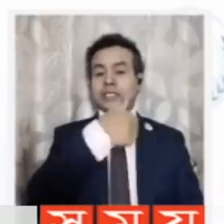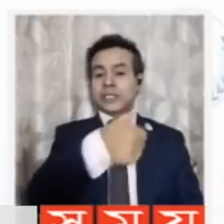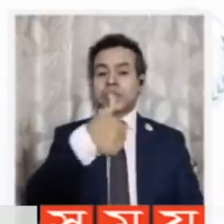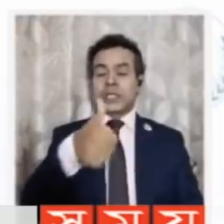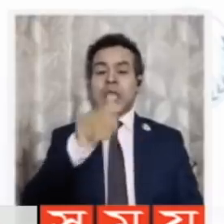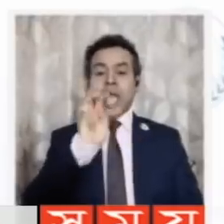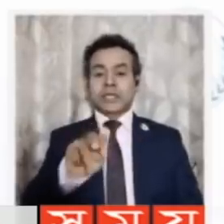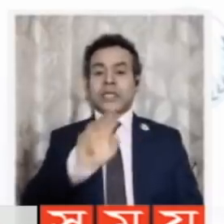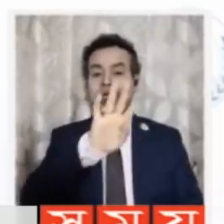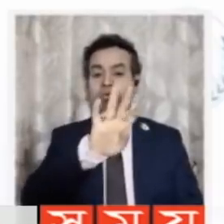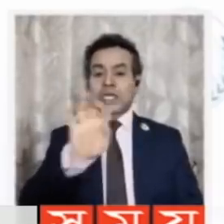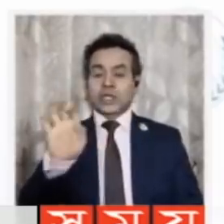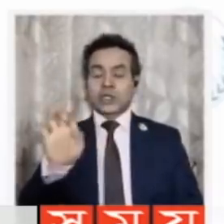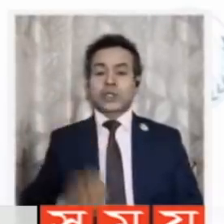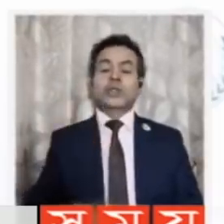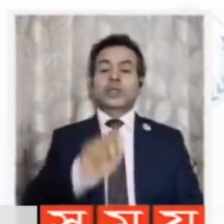7,66,460টি এবং